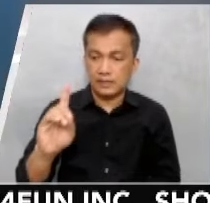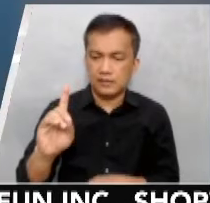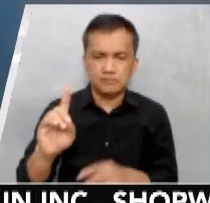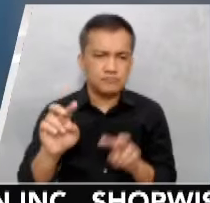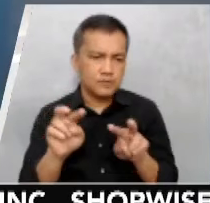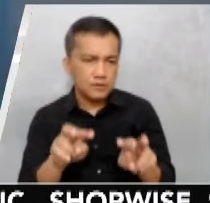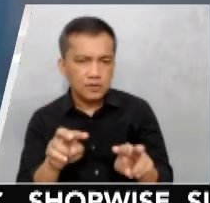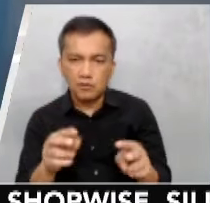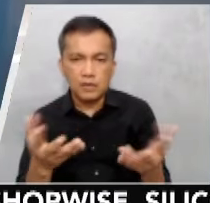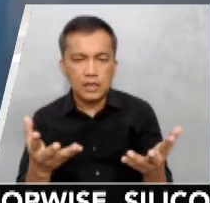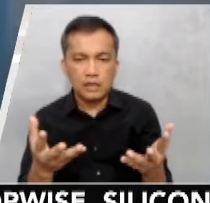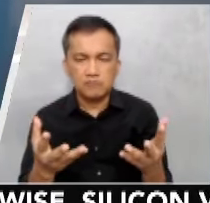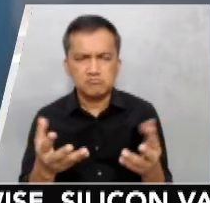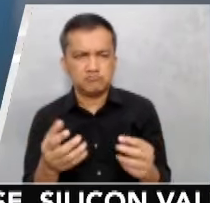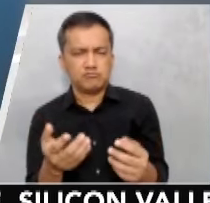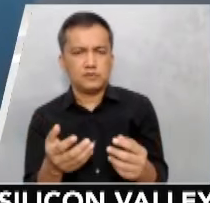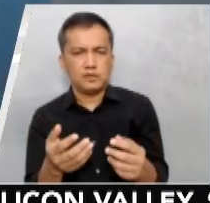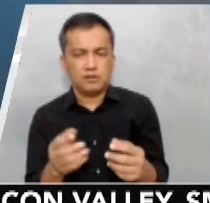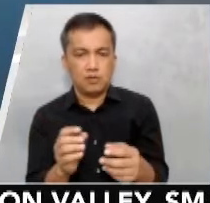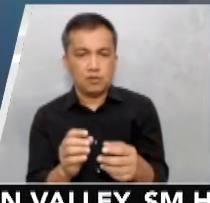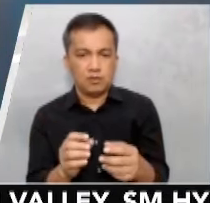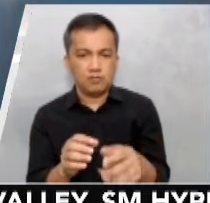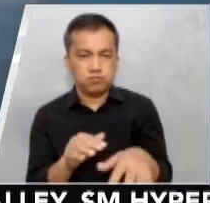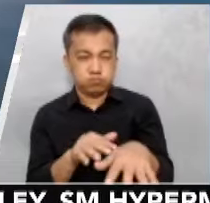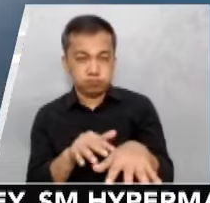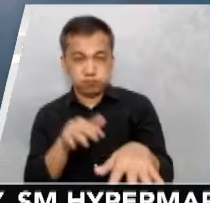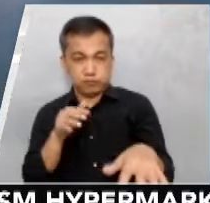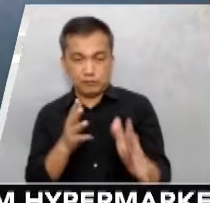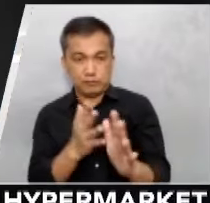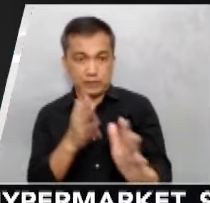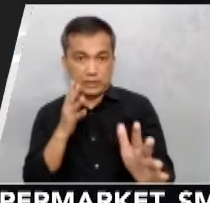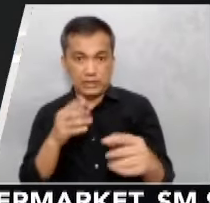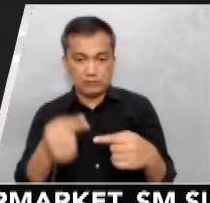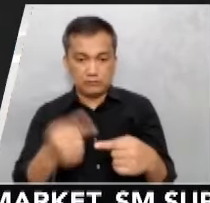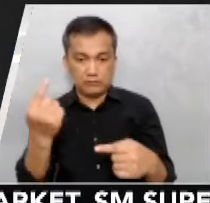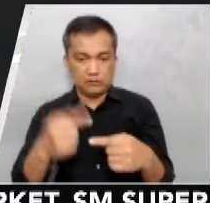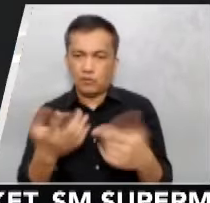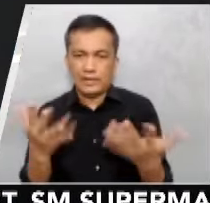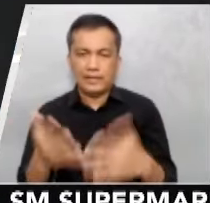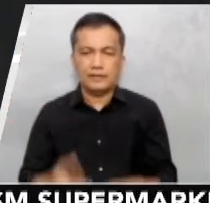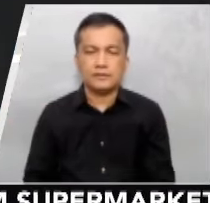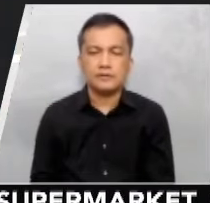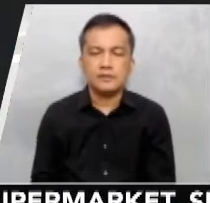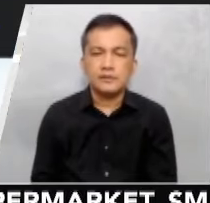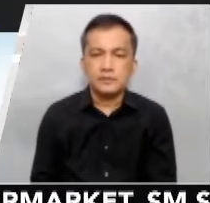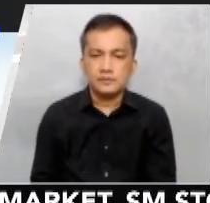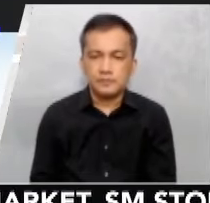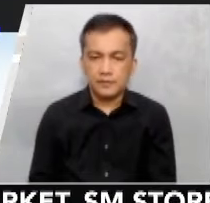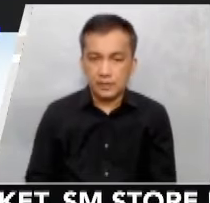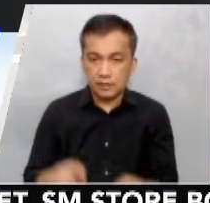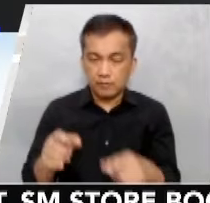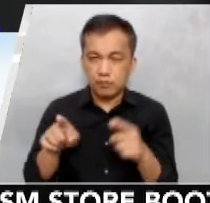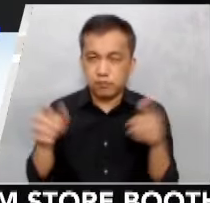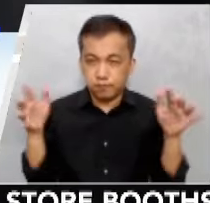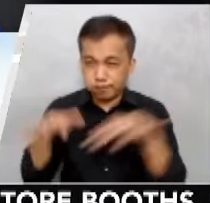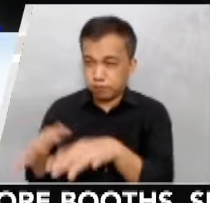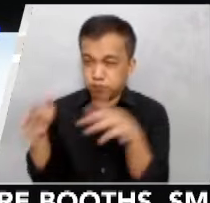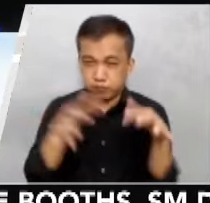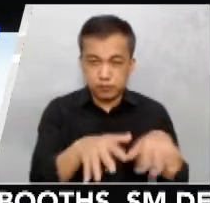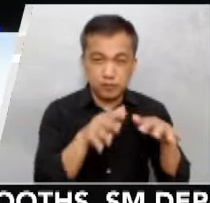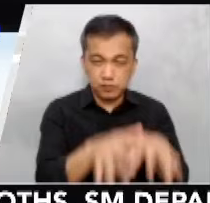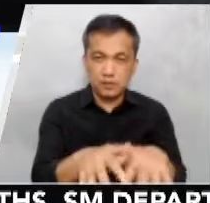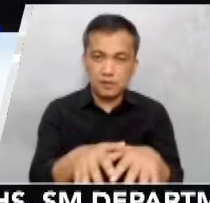na-experience na sobrang haba ng pagpila dito sa ating mga toll plaza. Sakaling magkasabay-sabay ang mga pabalik ng Metro